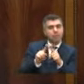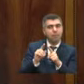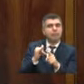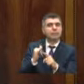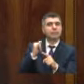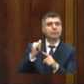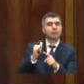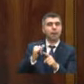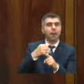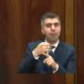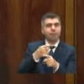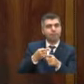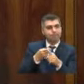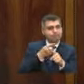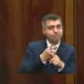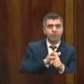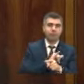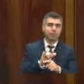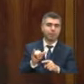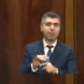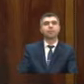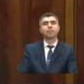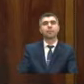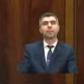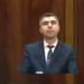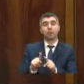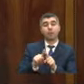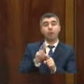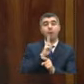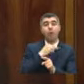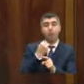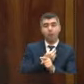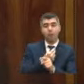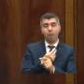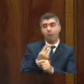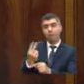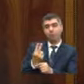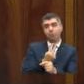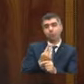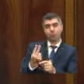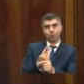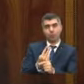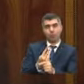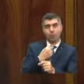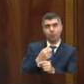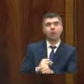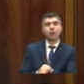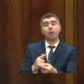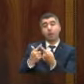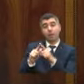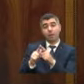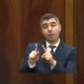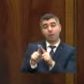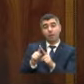مر. إن حكومتكم أو على الأقل قطباها الأساسيان لم يعودا معنيون بمواجهة